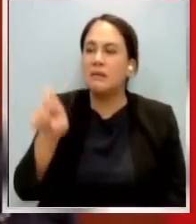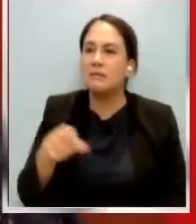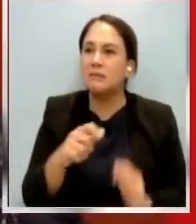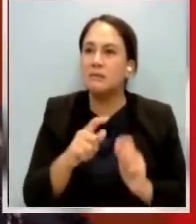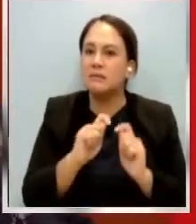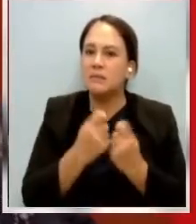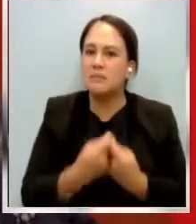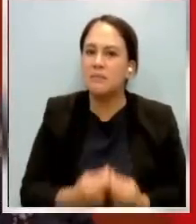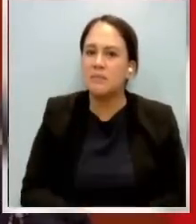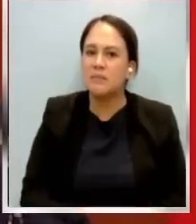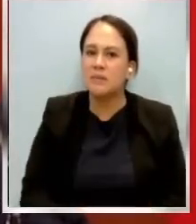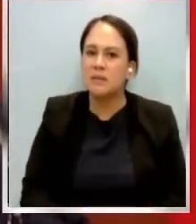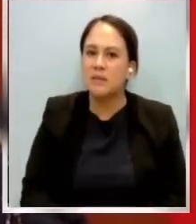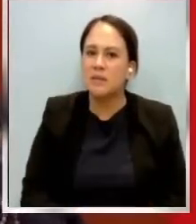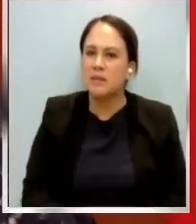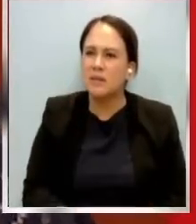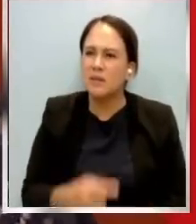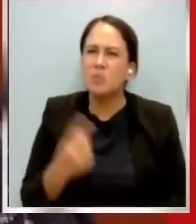nga ako dito?